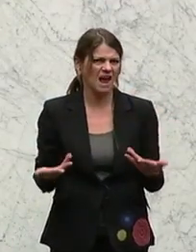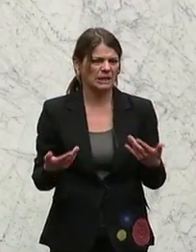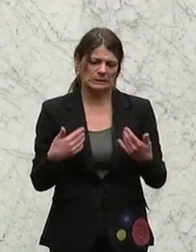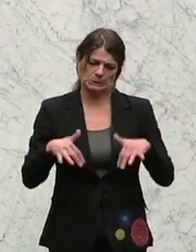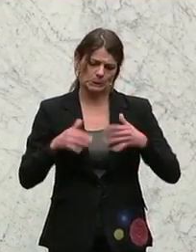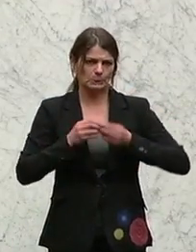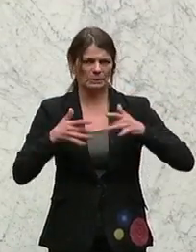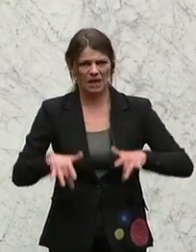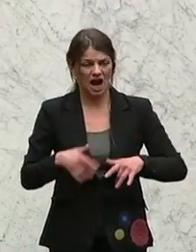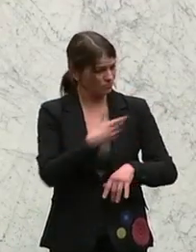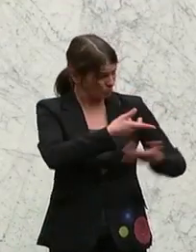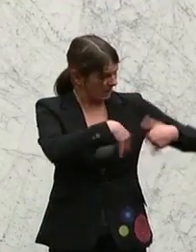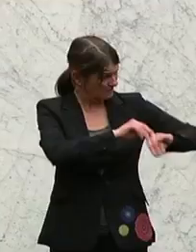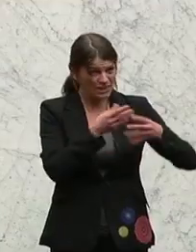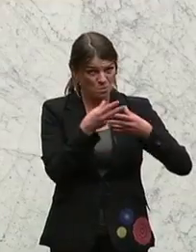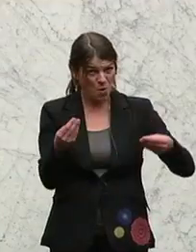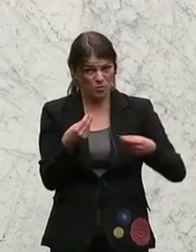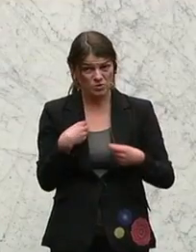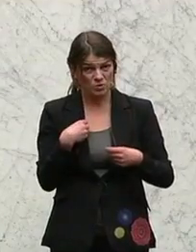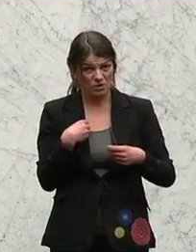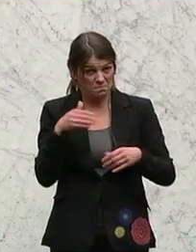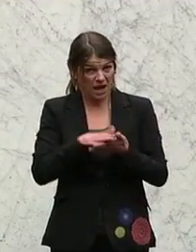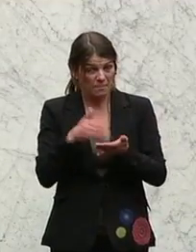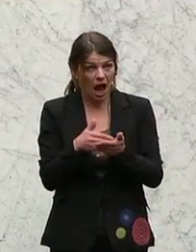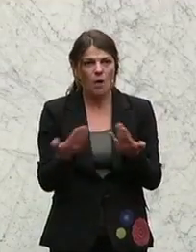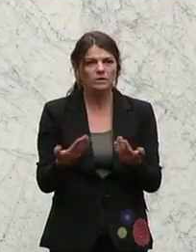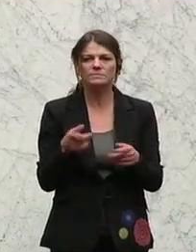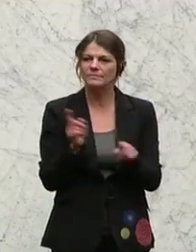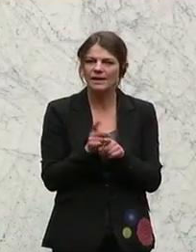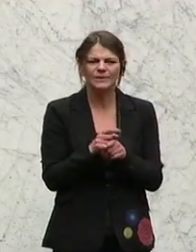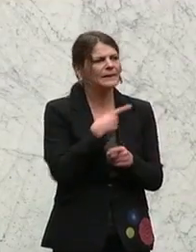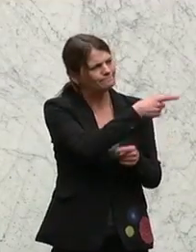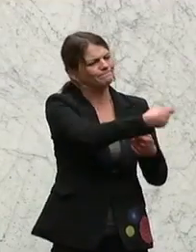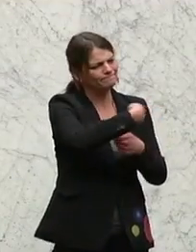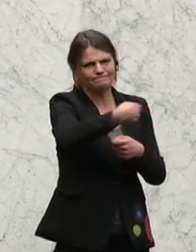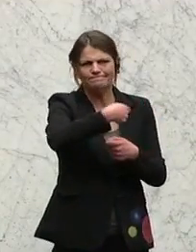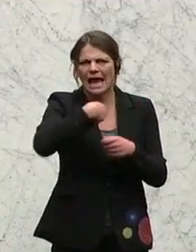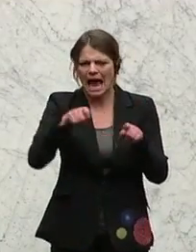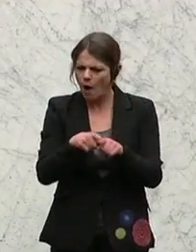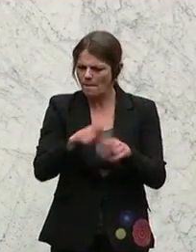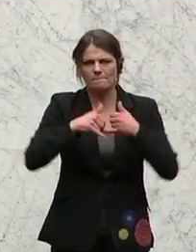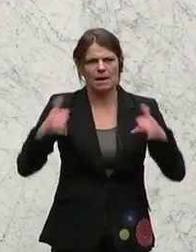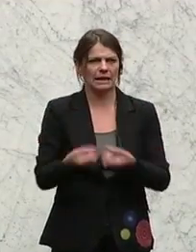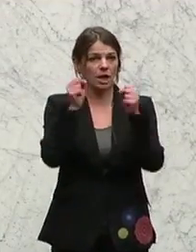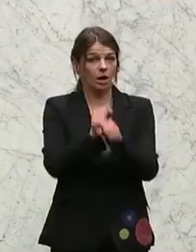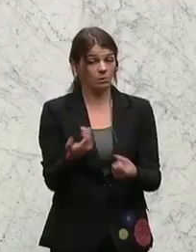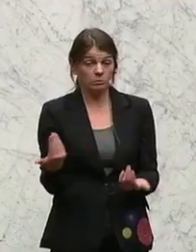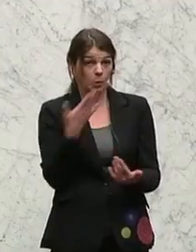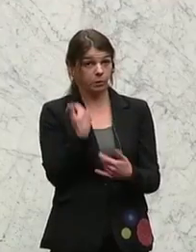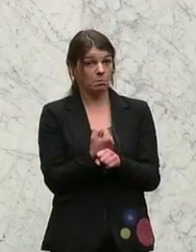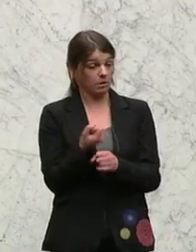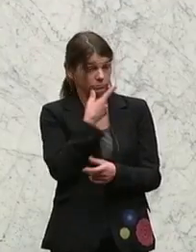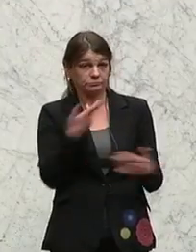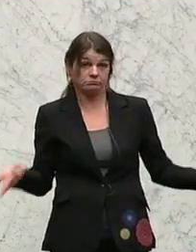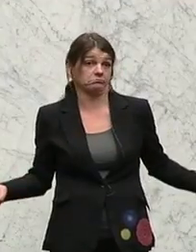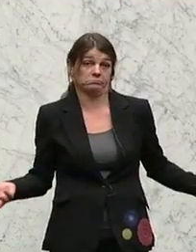Baustelle. Schauen wir, dass wir eine gemeinsame Lösung finden. Machen wir ein Burden-Sharing. Beteiligt euch daran. Und auch das wurde verabsäumt.